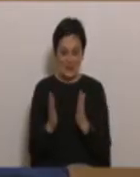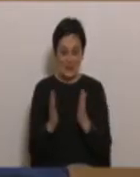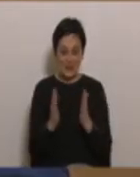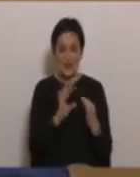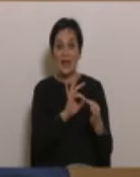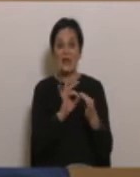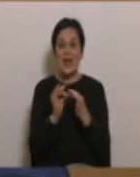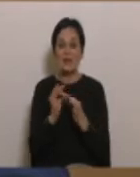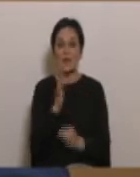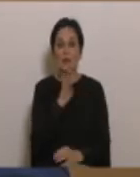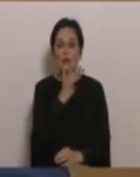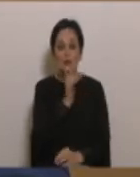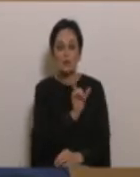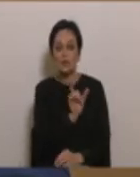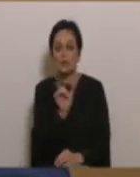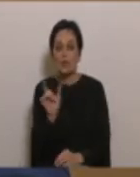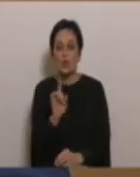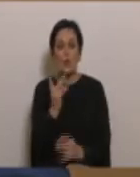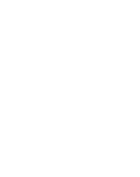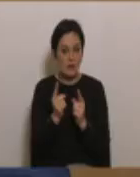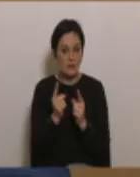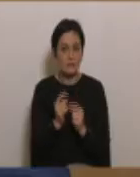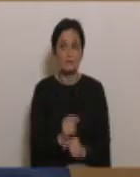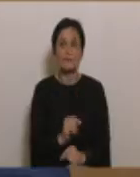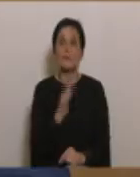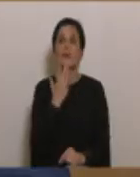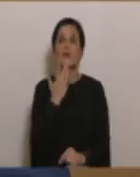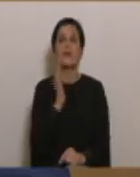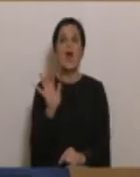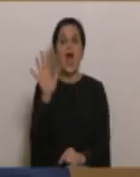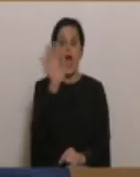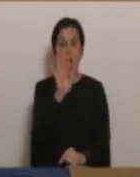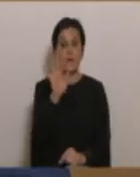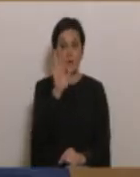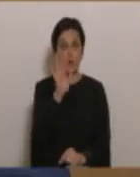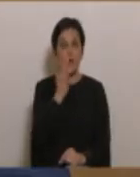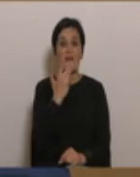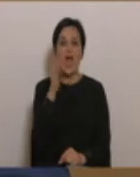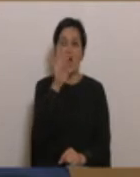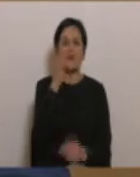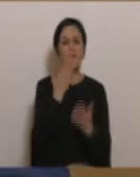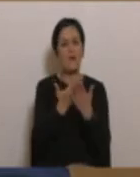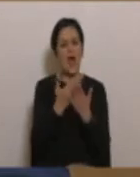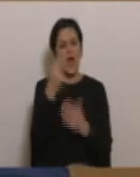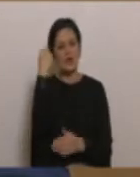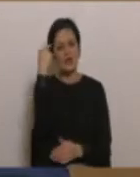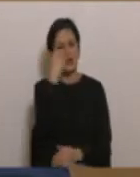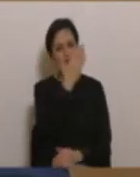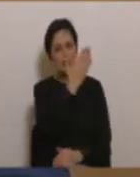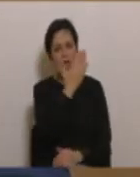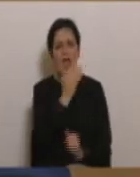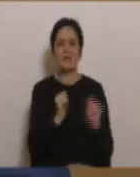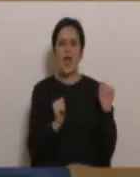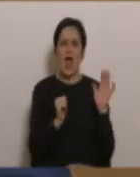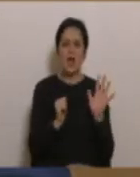გარკვეული დროით რაღაც კორექცია უნდა განიცადოს. ევროპის ქვეყნებში, კინა ჩინეთი ავიღოთ, აქეთ აზია,